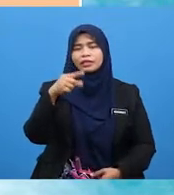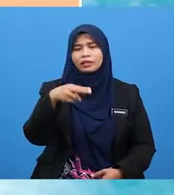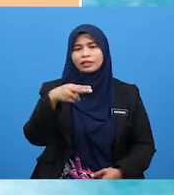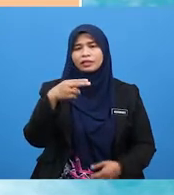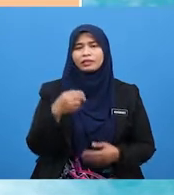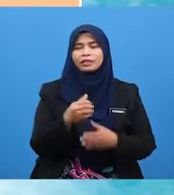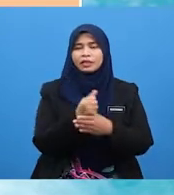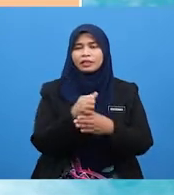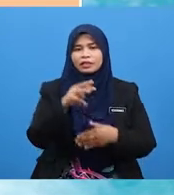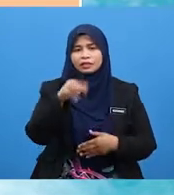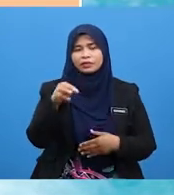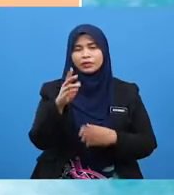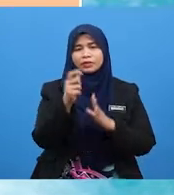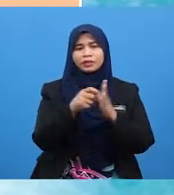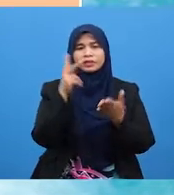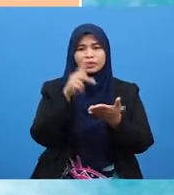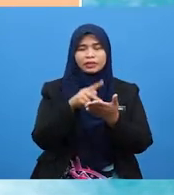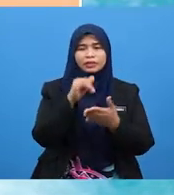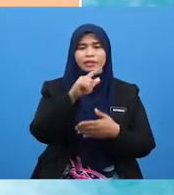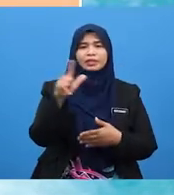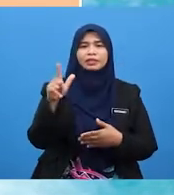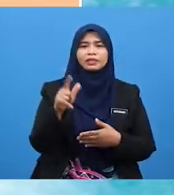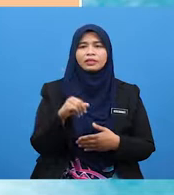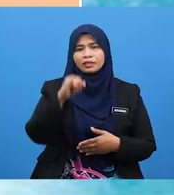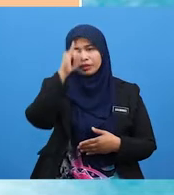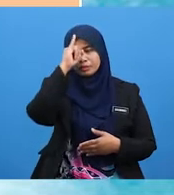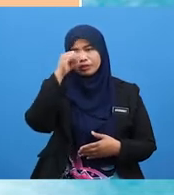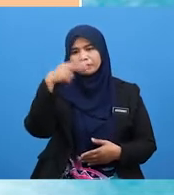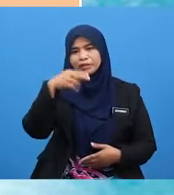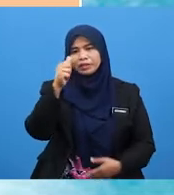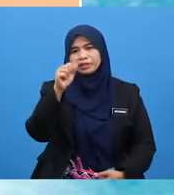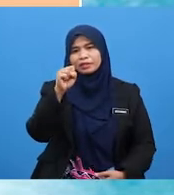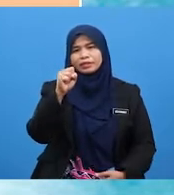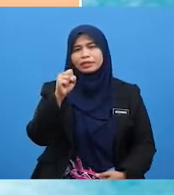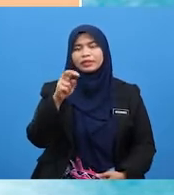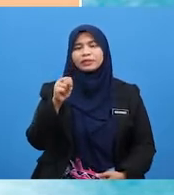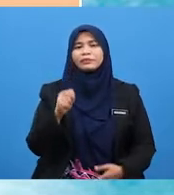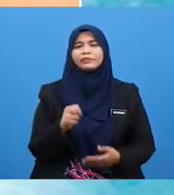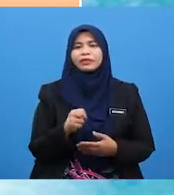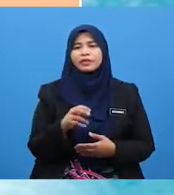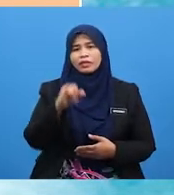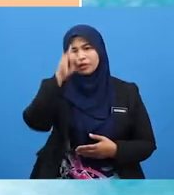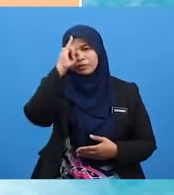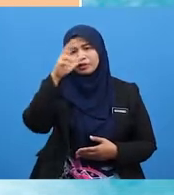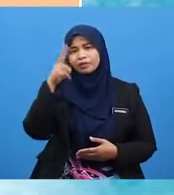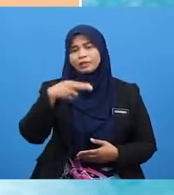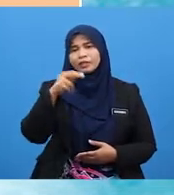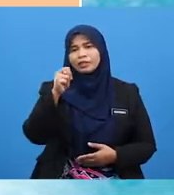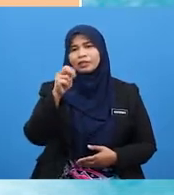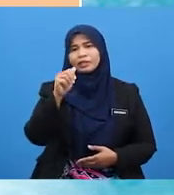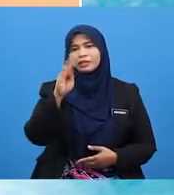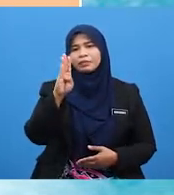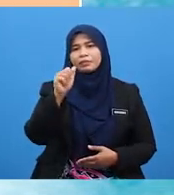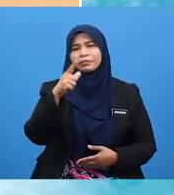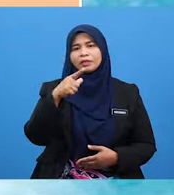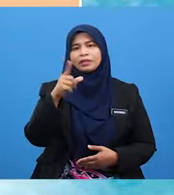Antara murid Imam Ahmad yang terkenal ialah Imam Hassan bin Musa, Imam Hanbal bin Ishaq